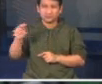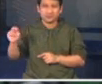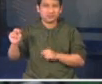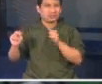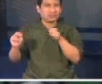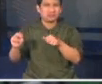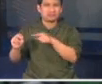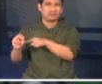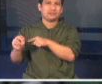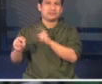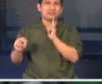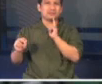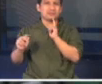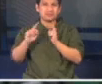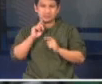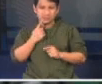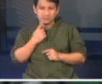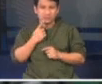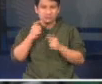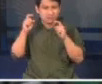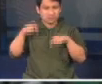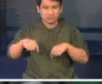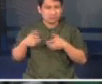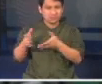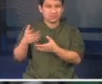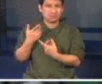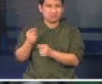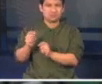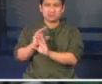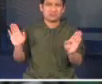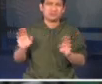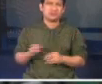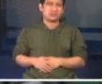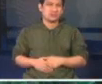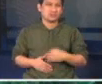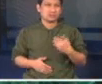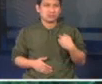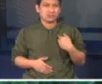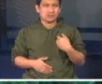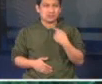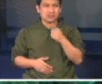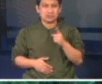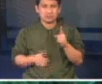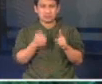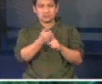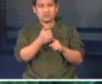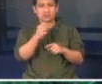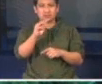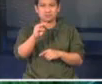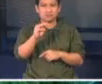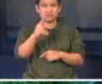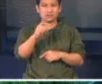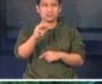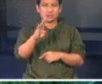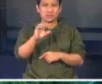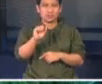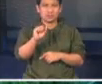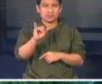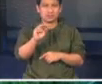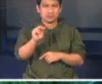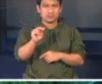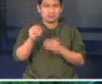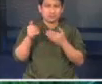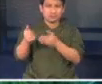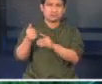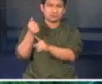hindi sincero at hindi dapat pagkatiwalaan. Binanatan ng makabayan bloc si Pangulong Duterte sa patuloy